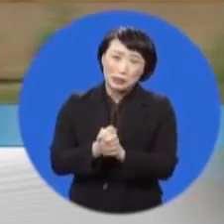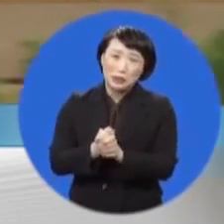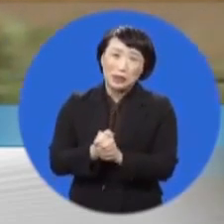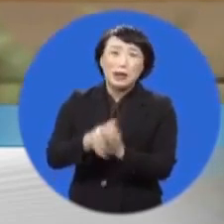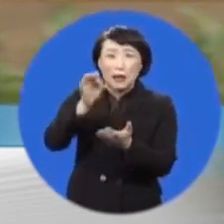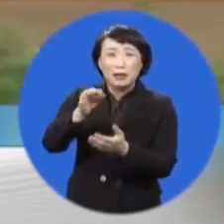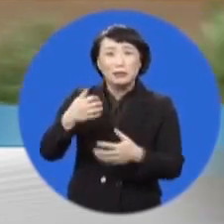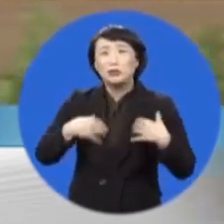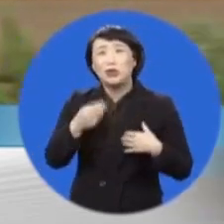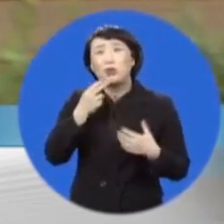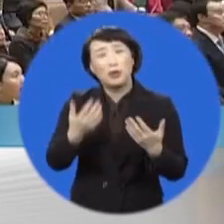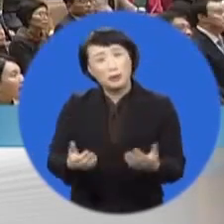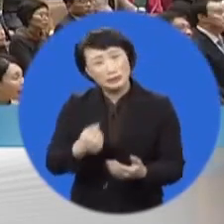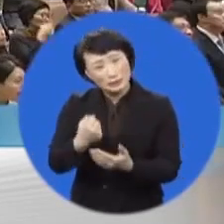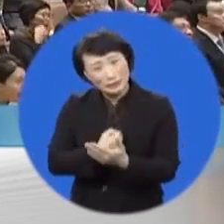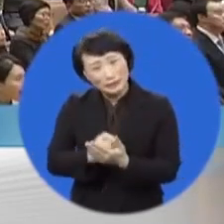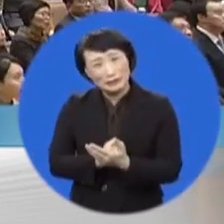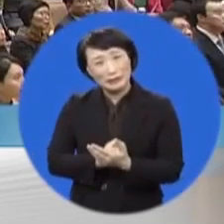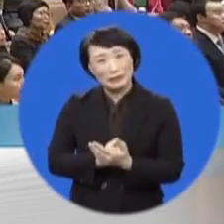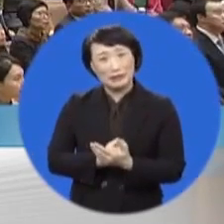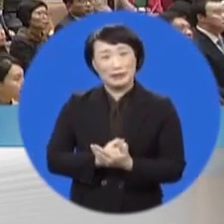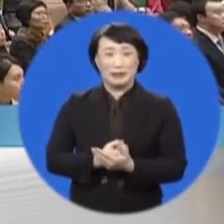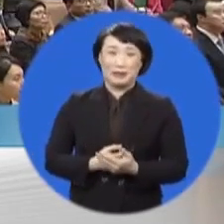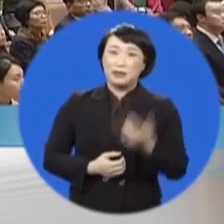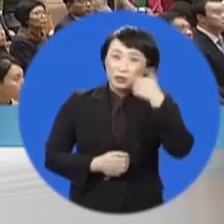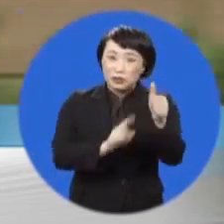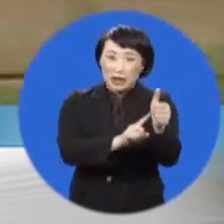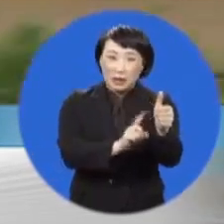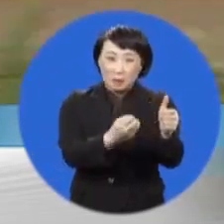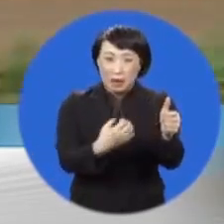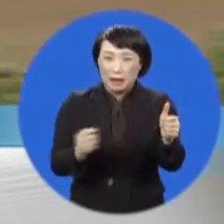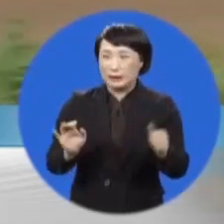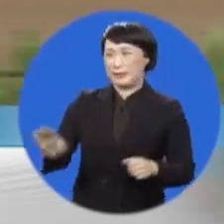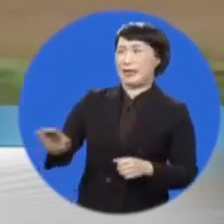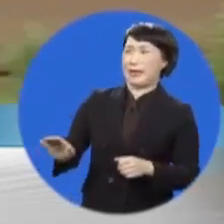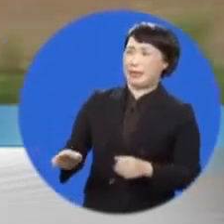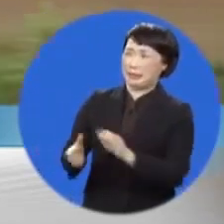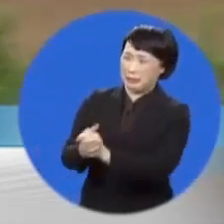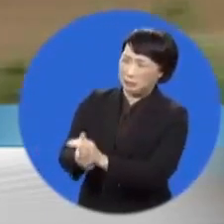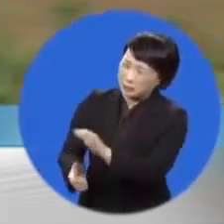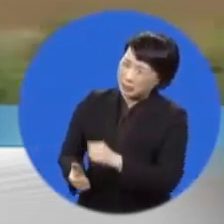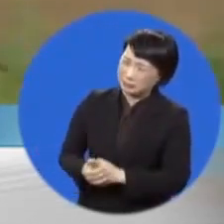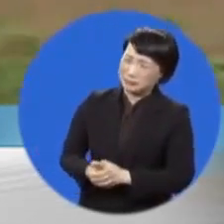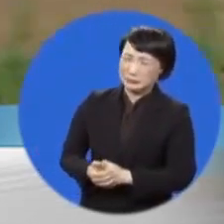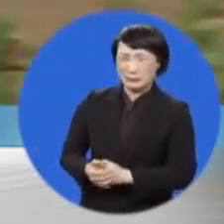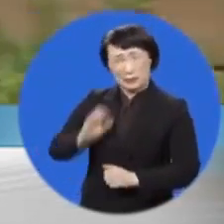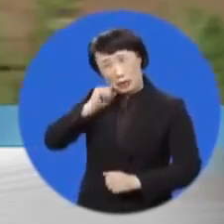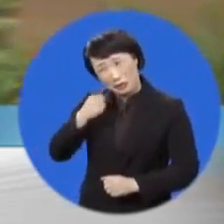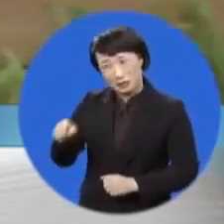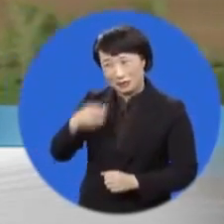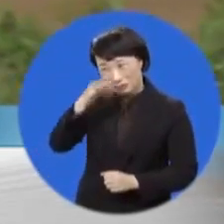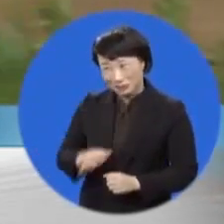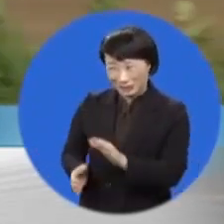상품과 이해 되십니까 예 어떤 사람은 으레 약 기도를 크고 하기가 어려운데